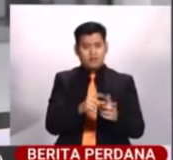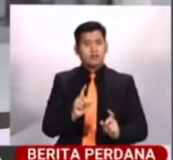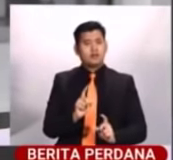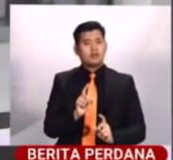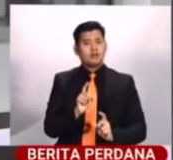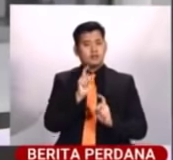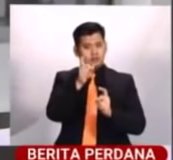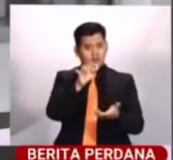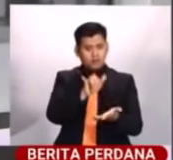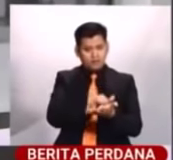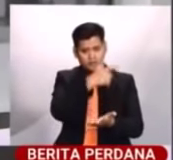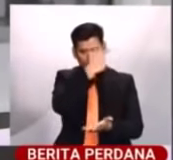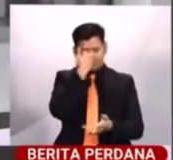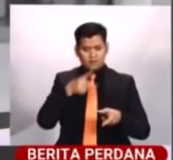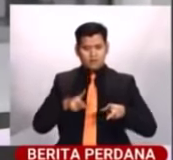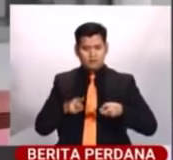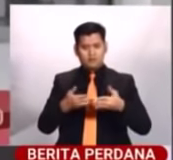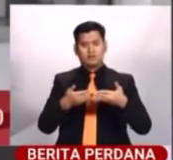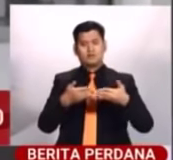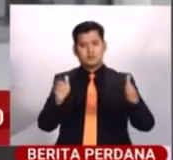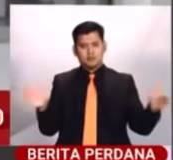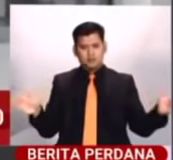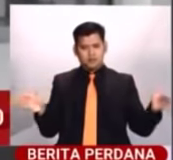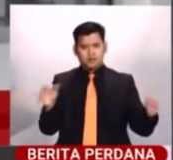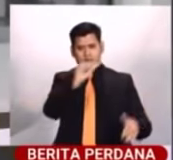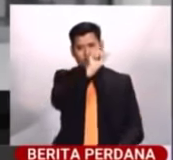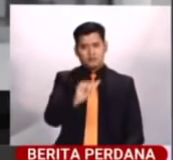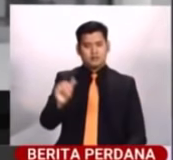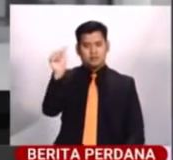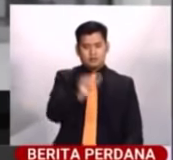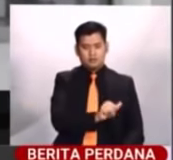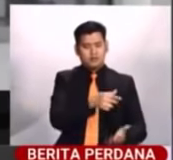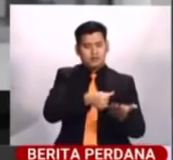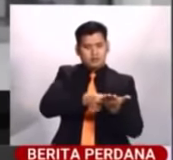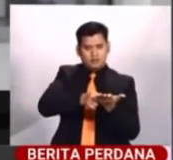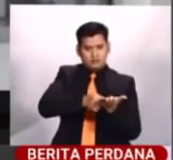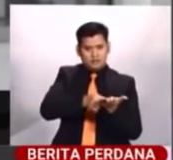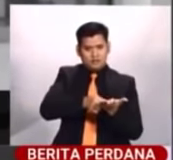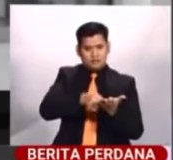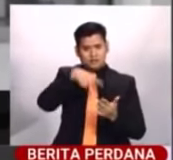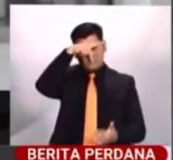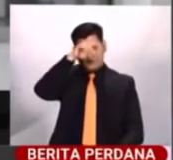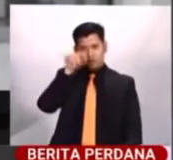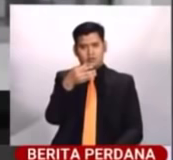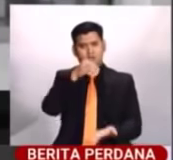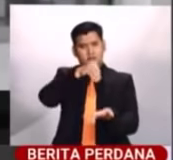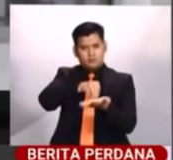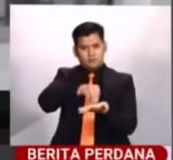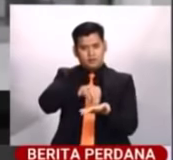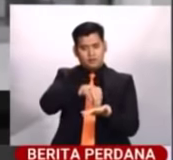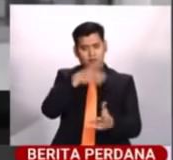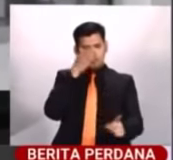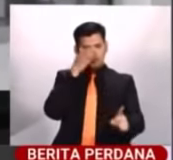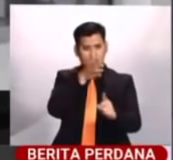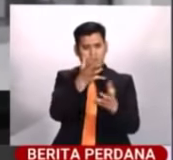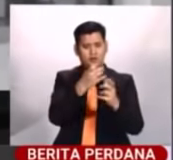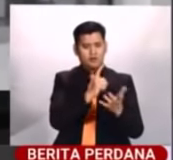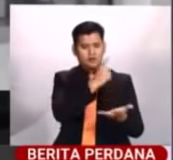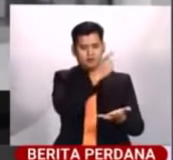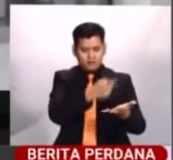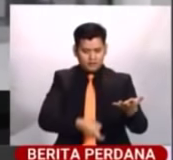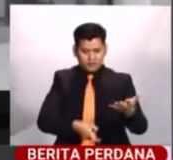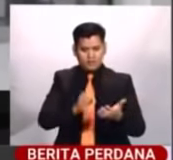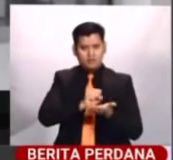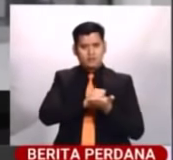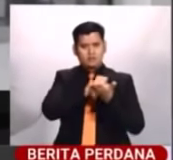kali diberi sempena pelancaran Bulan Anti Dadah Kebangsaan 2020 di Putrajaya. Ia bertujuan menghargai sumbangan dan